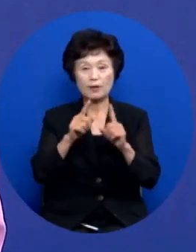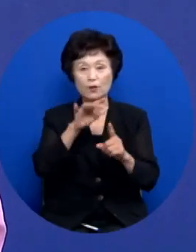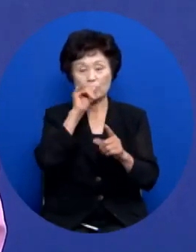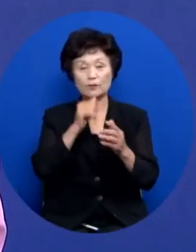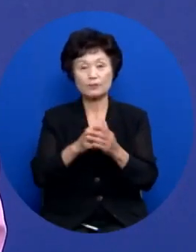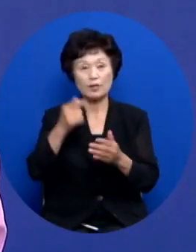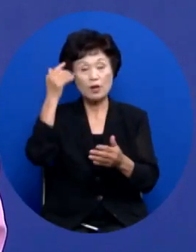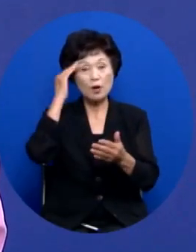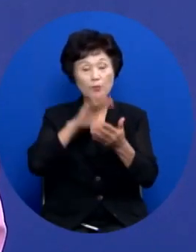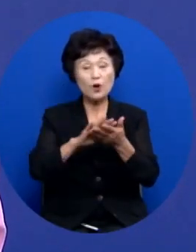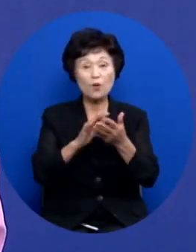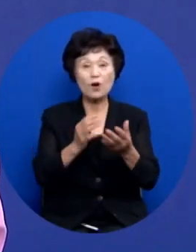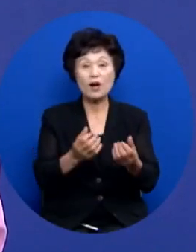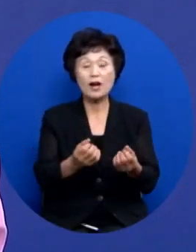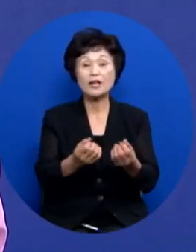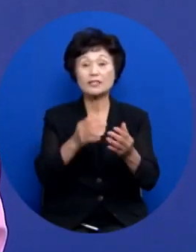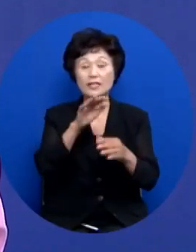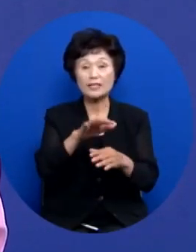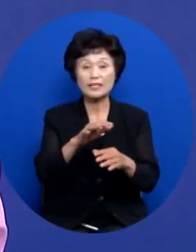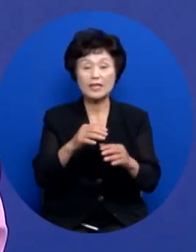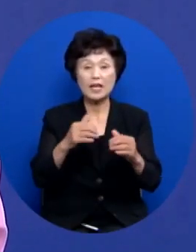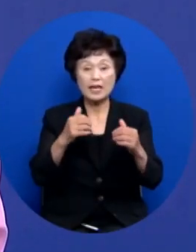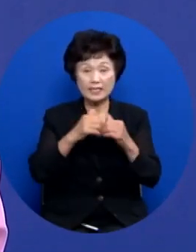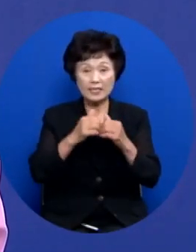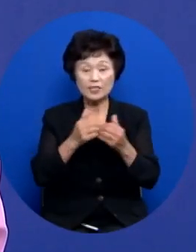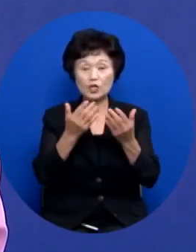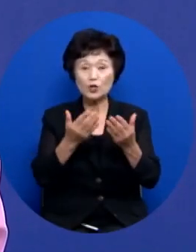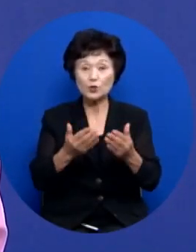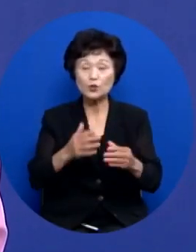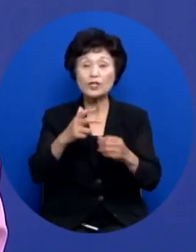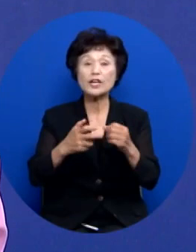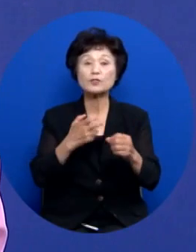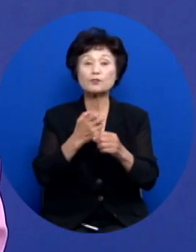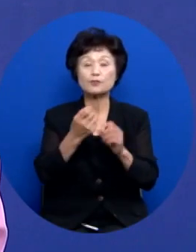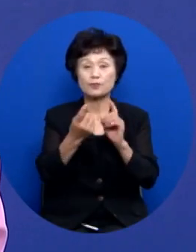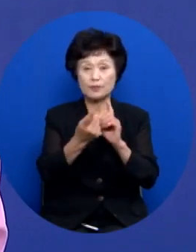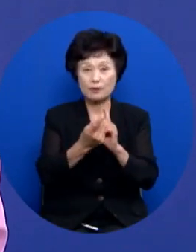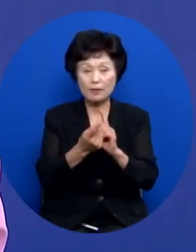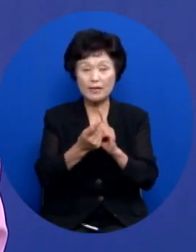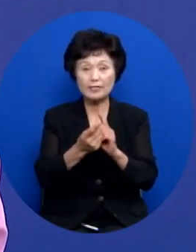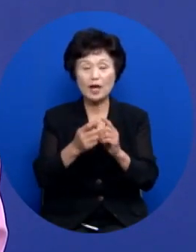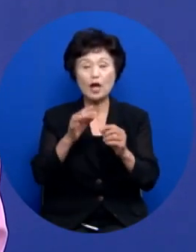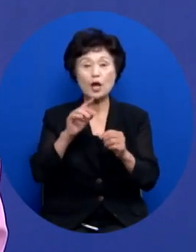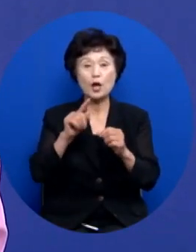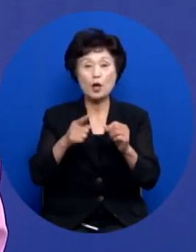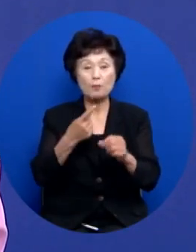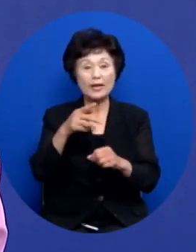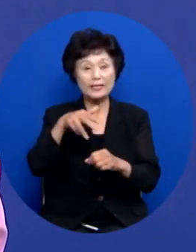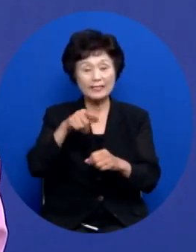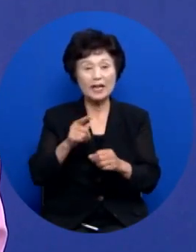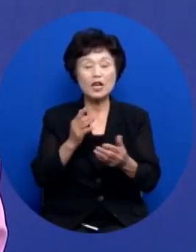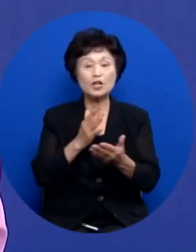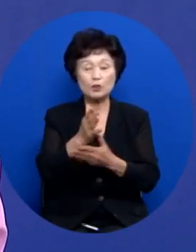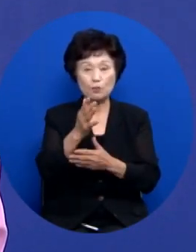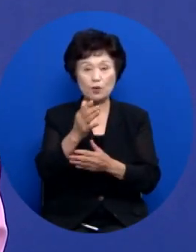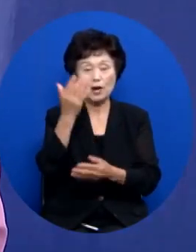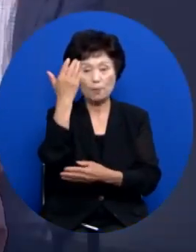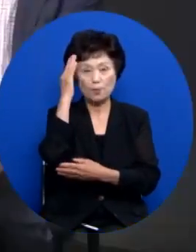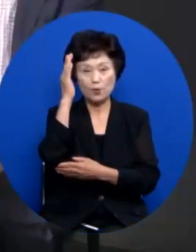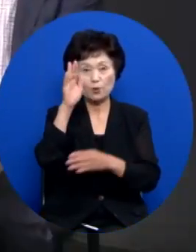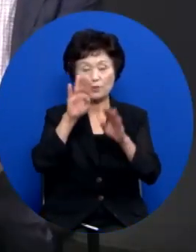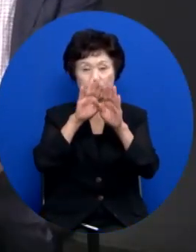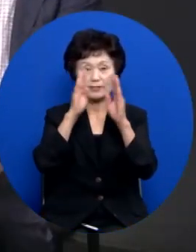평화재단이 정전협정 70주전을 맞아 한미동맹과 정전체제를 주제로 제10차 전문가 포럼을 개최했습니다